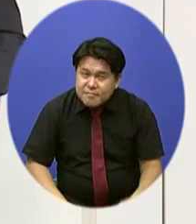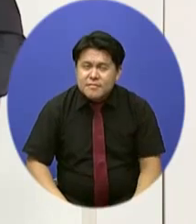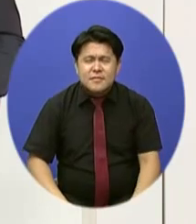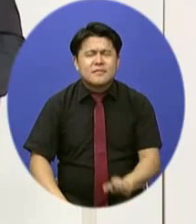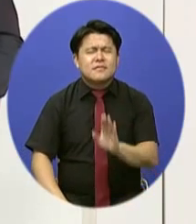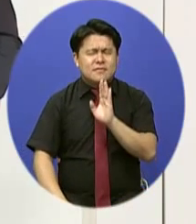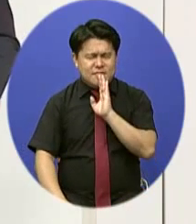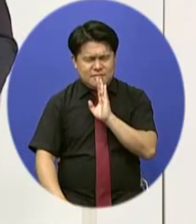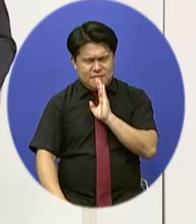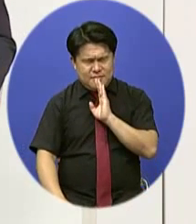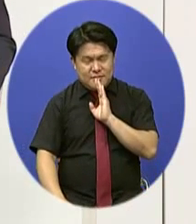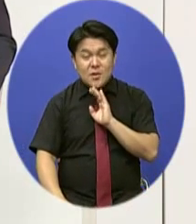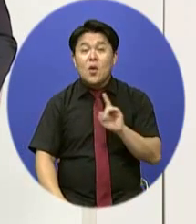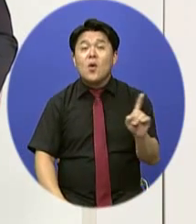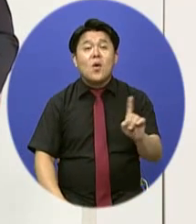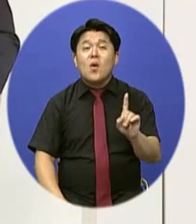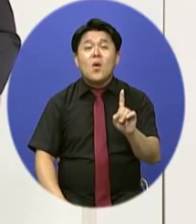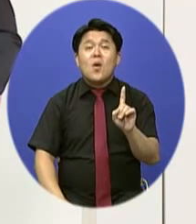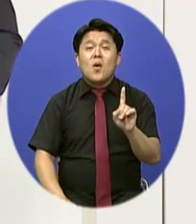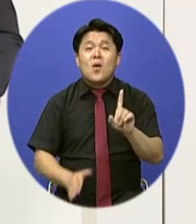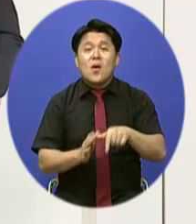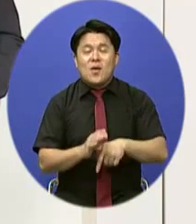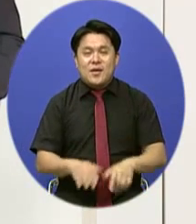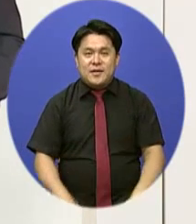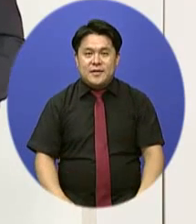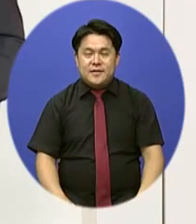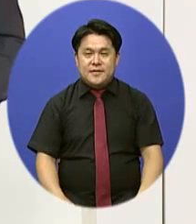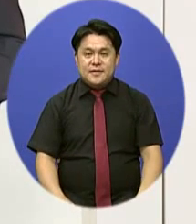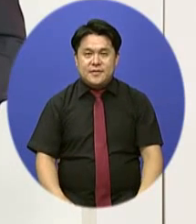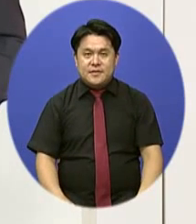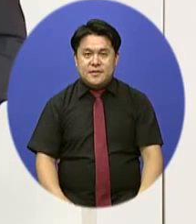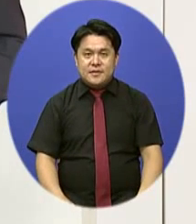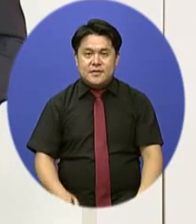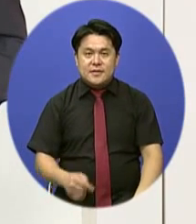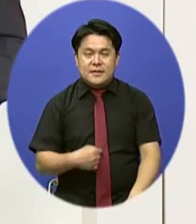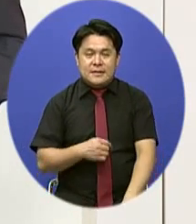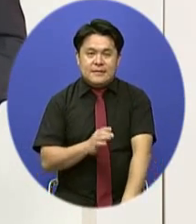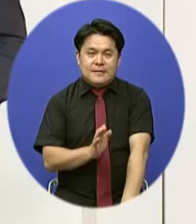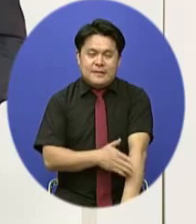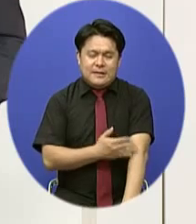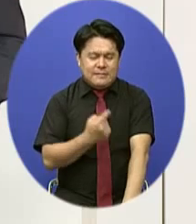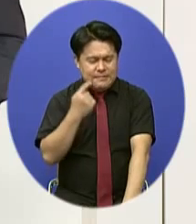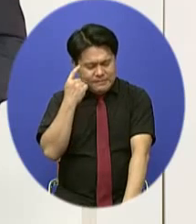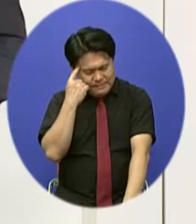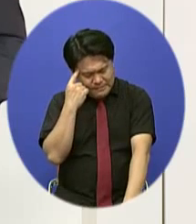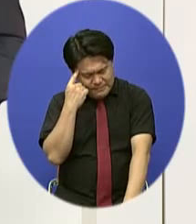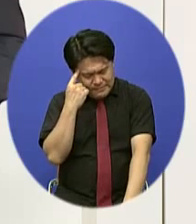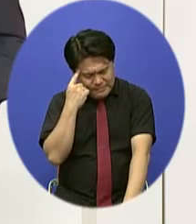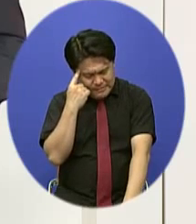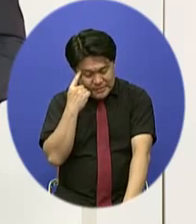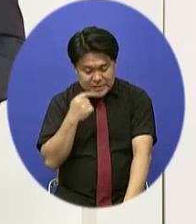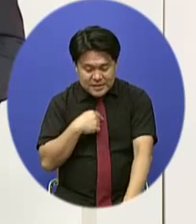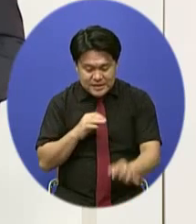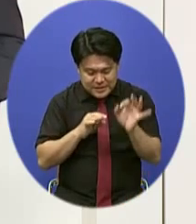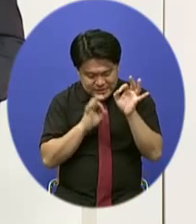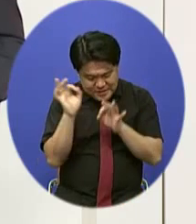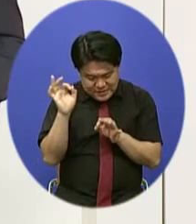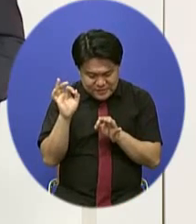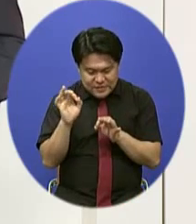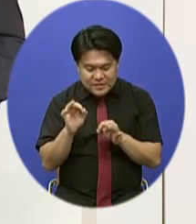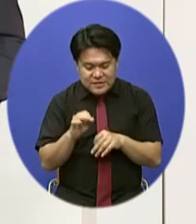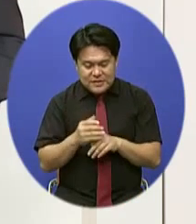그러죠. 어떨 때 부모님 생각이 많이 나세요? 잘못하는 게 생각할 때 내가 잘못했을 때. 잘못한 거?